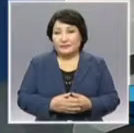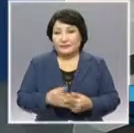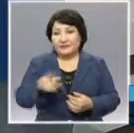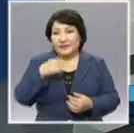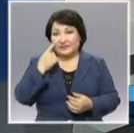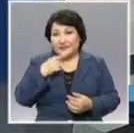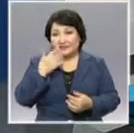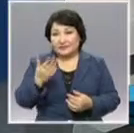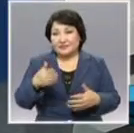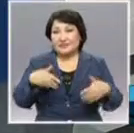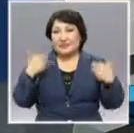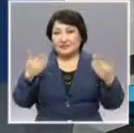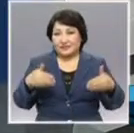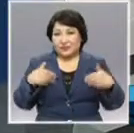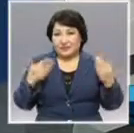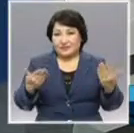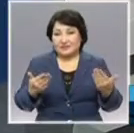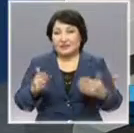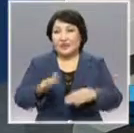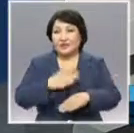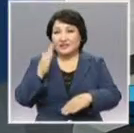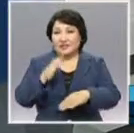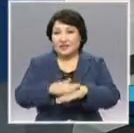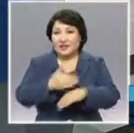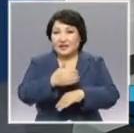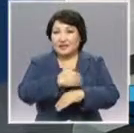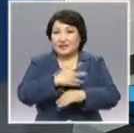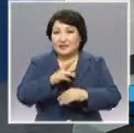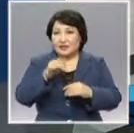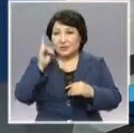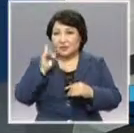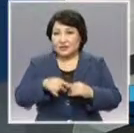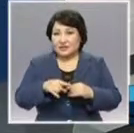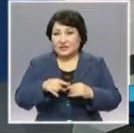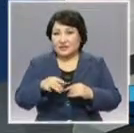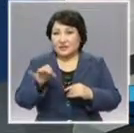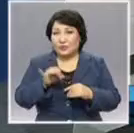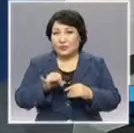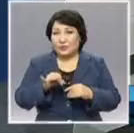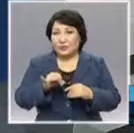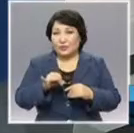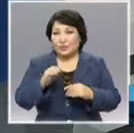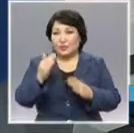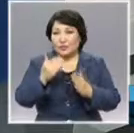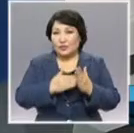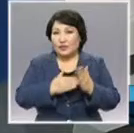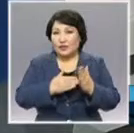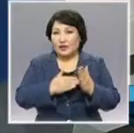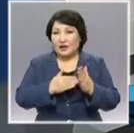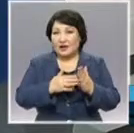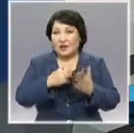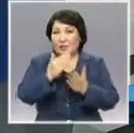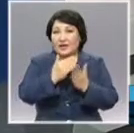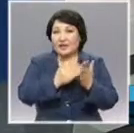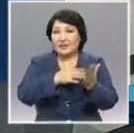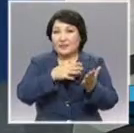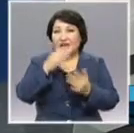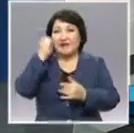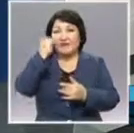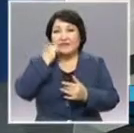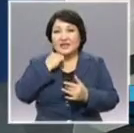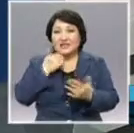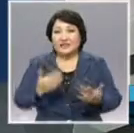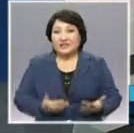Говорите. Здравствуйте. Добрый вечер. Я бы хотела узнать о программе сноса ветхого жилья. Это район